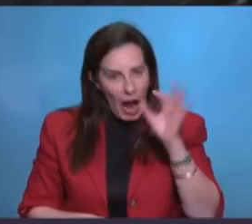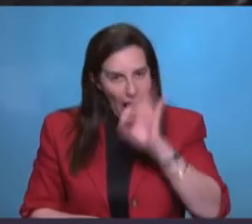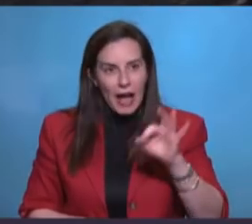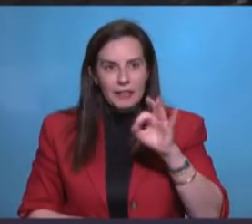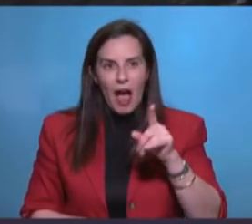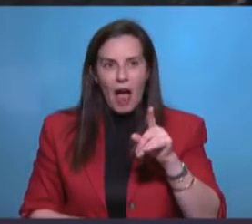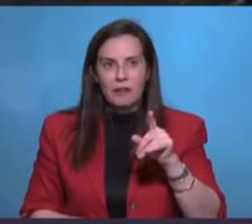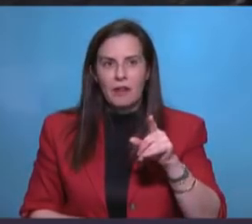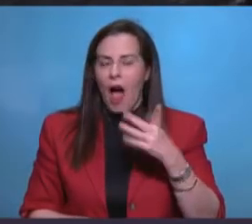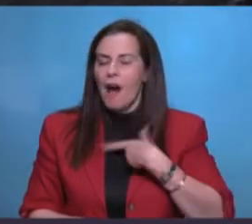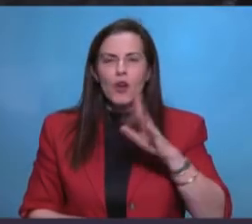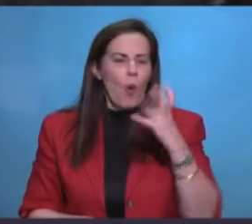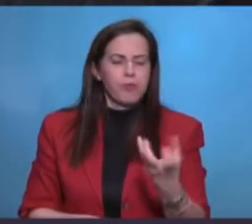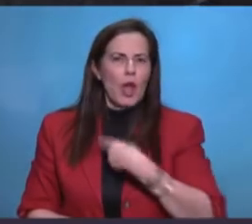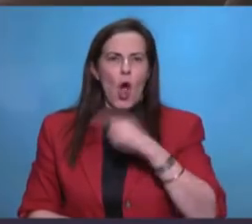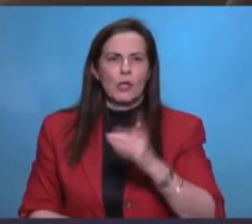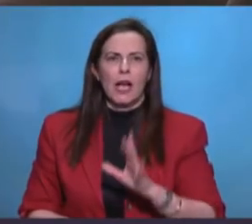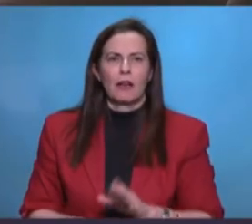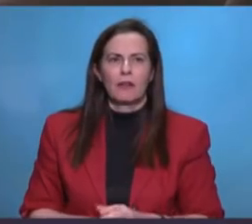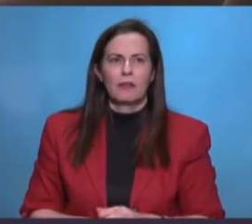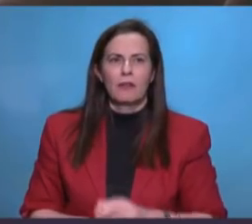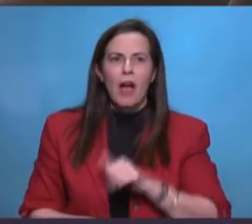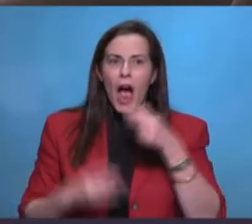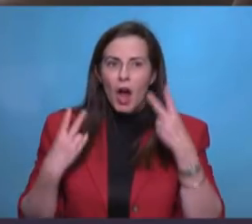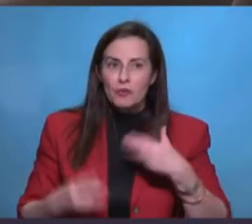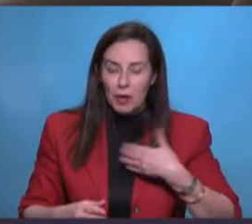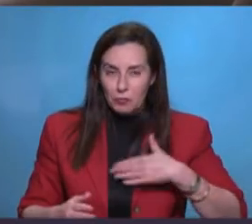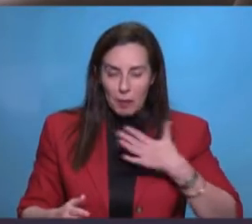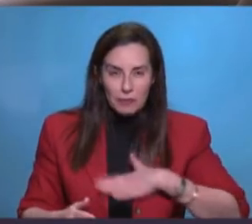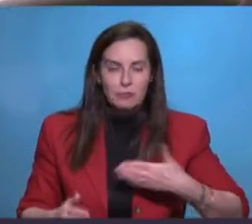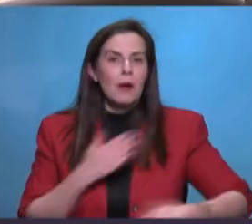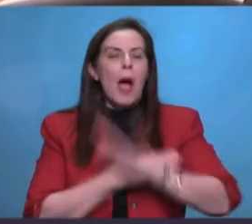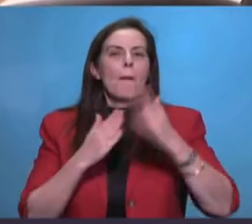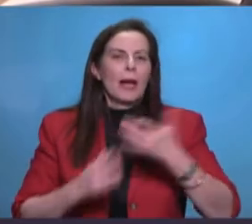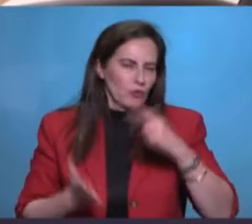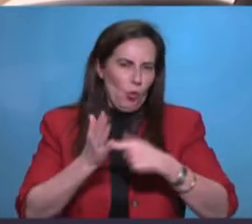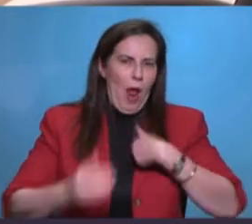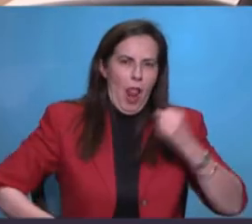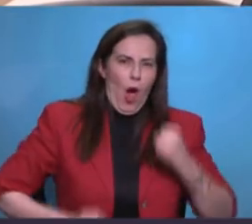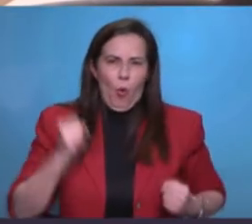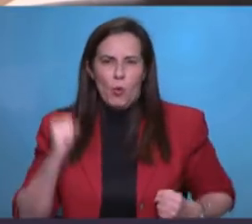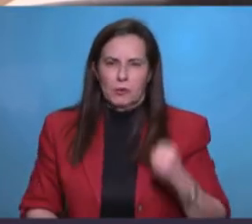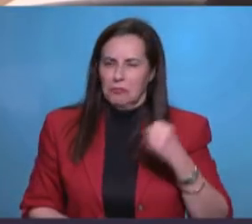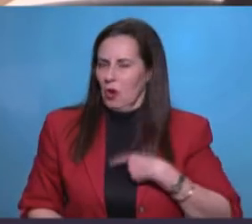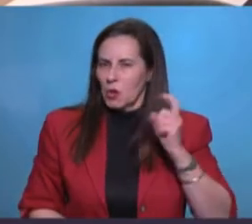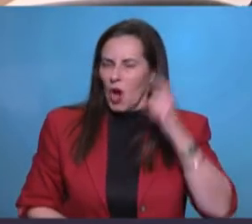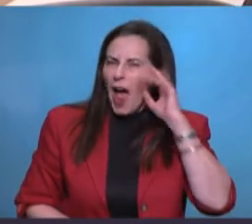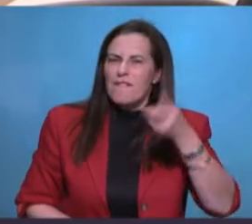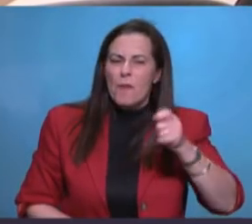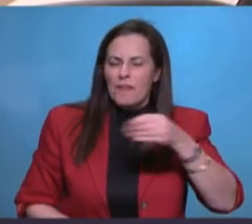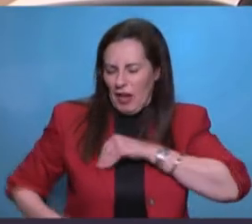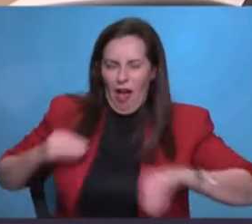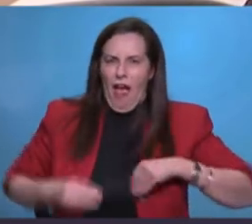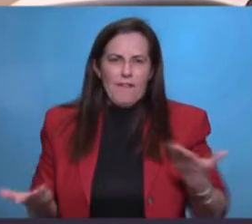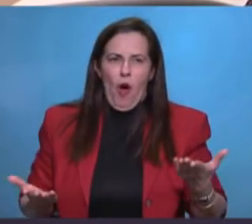אני לא צריך לסחוב את זה איתי כל הזמן. והכי חשוב, אם אני באמת רוצה לצאת מהבית, למשל כדי לרוץ, אני לא צריך לחשוב איפה אני עכשיו דוחף את